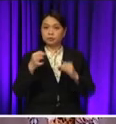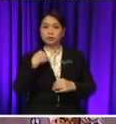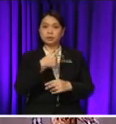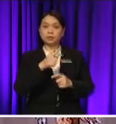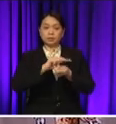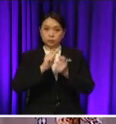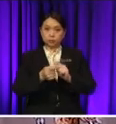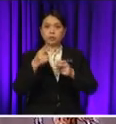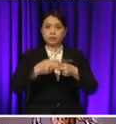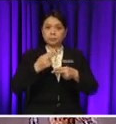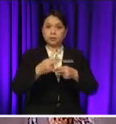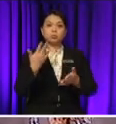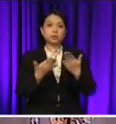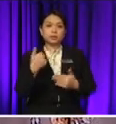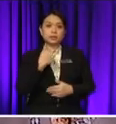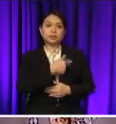Tentukan